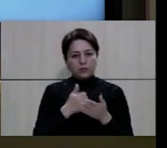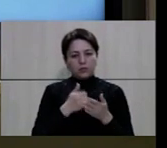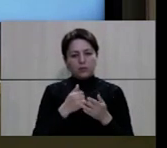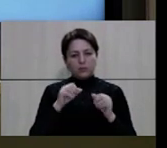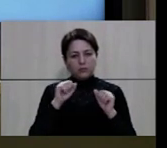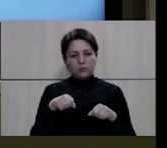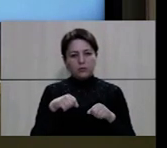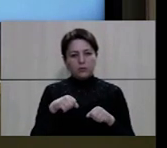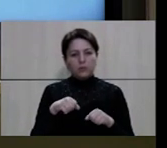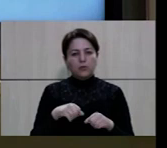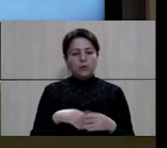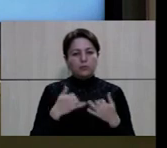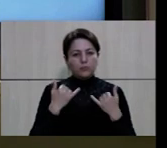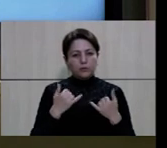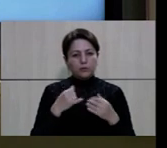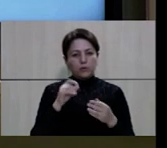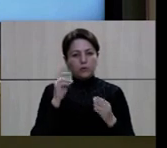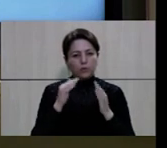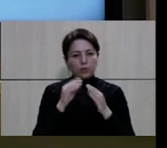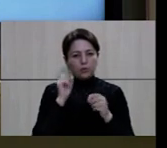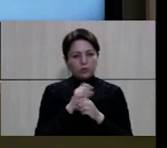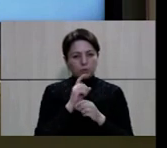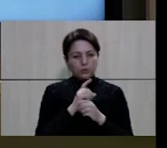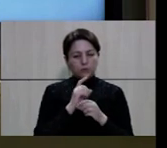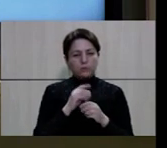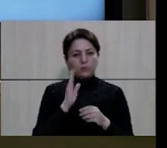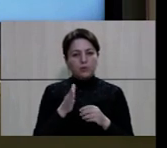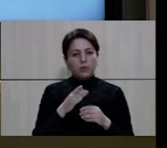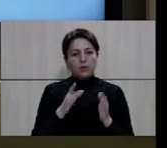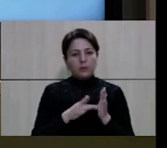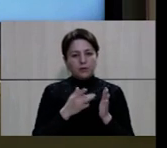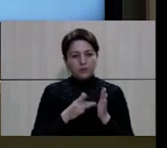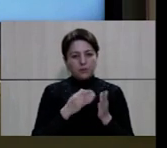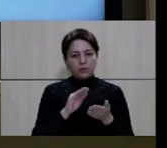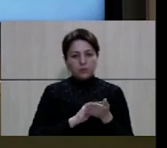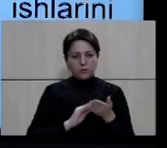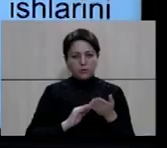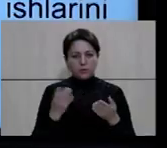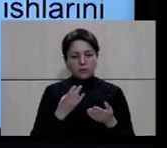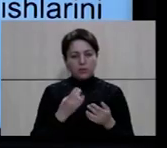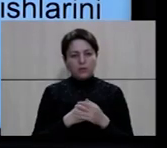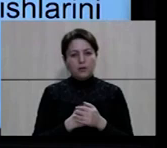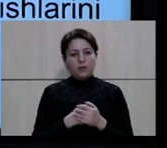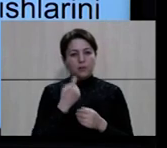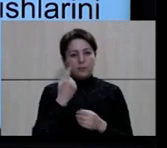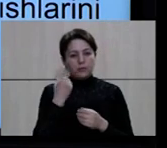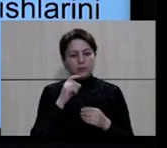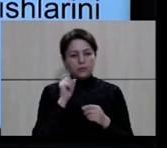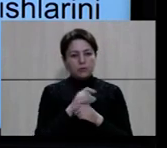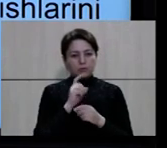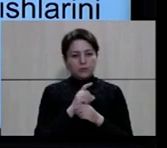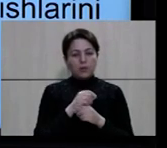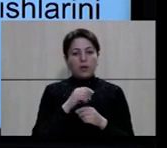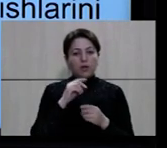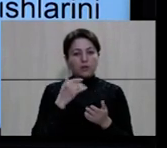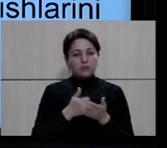Demak, bugungi uyga topshirig'imiz bo'ladi. Daftaringizga yozib olasiz. Birinchi topshirig'imiz kavsharlash deganda